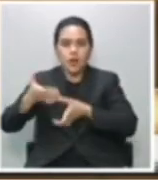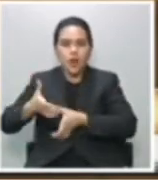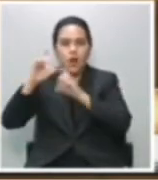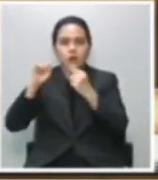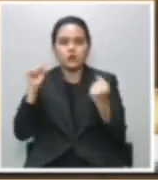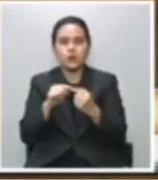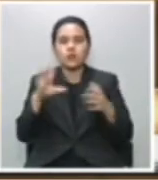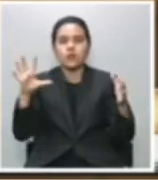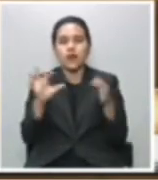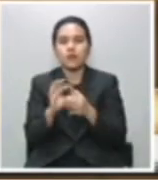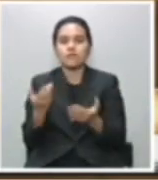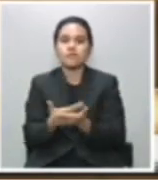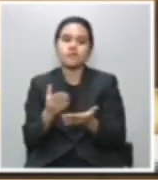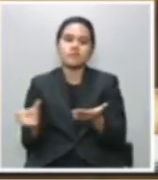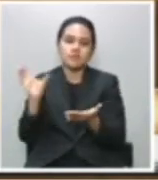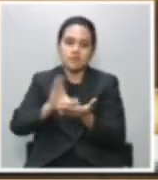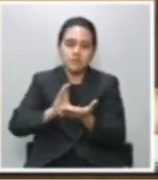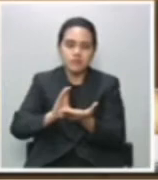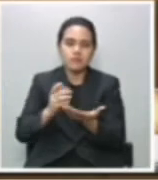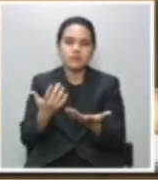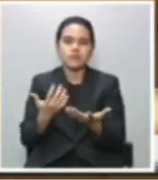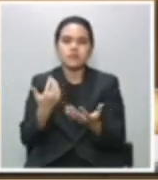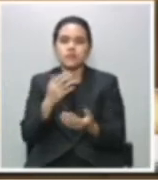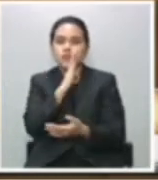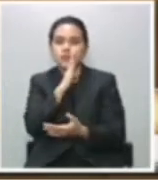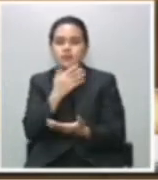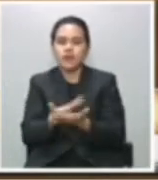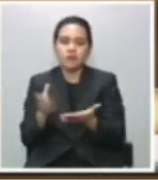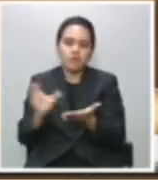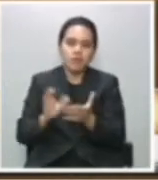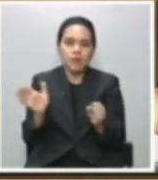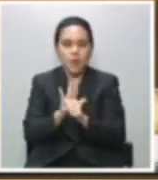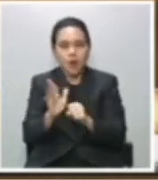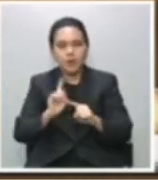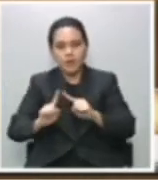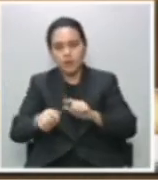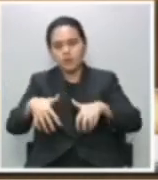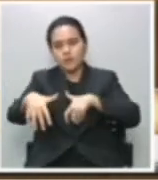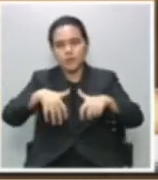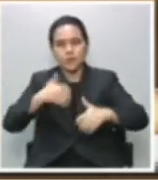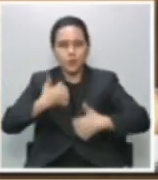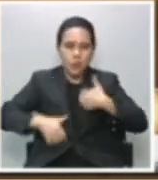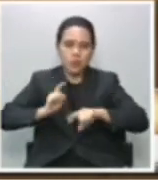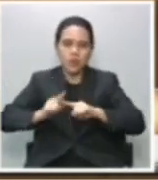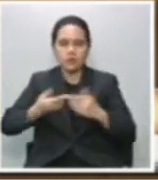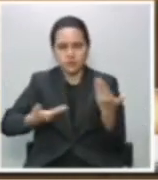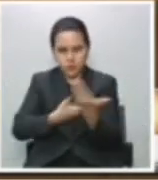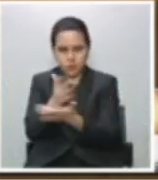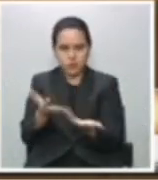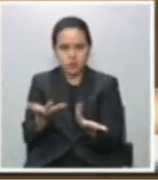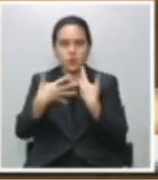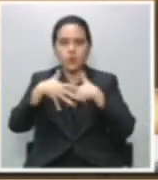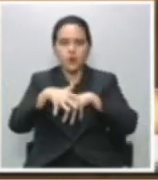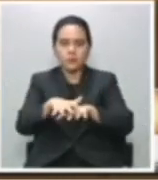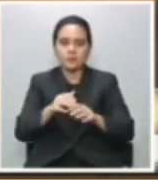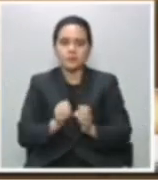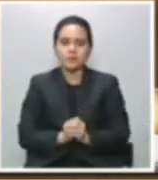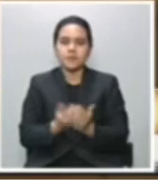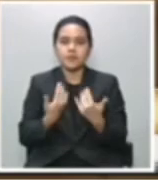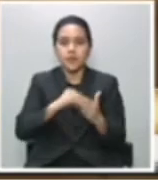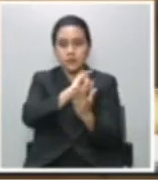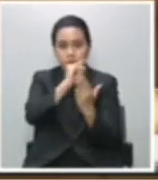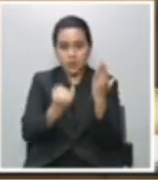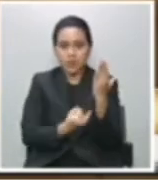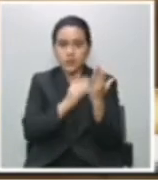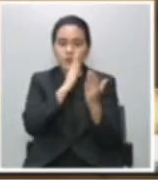ประมาณที่มีความเสียหายที่เกิดขึ้นความไม่สะดวกของพี่น้องประชาชนไปพิจารณาด้วยระดับจังหวัดเมื่อพิจารณ